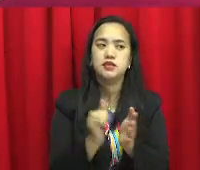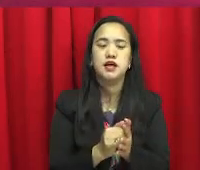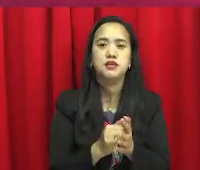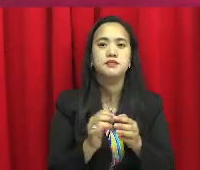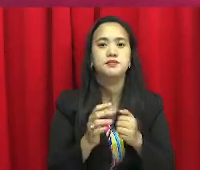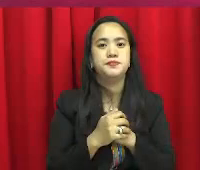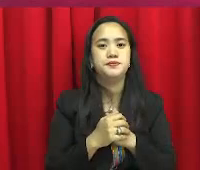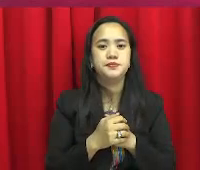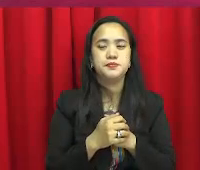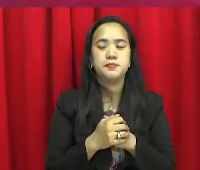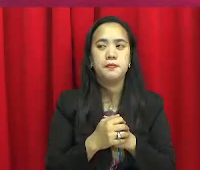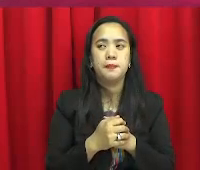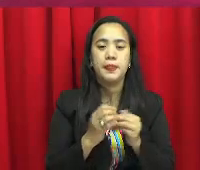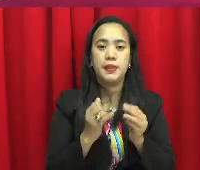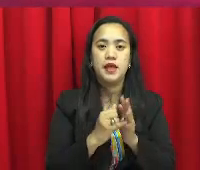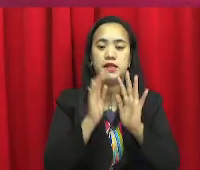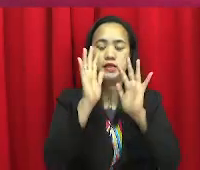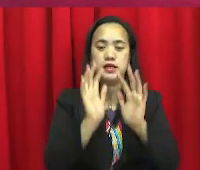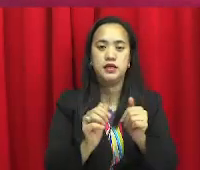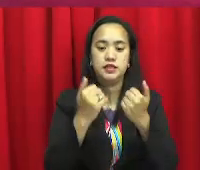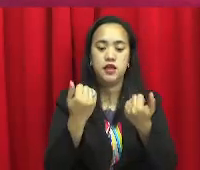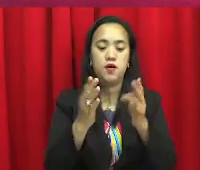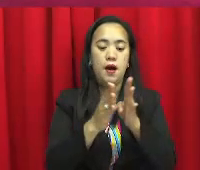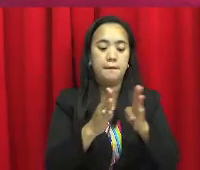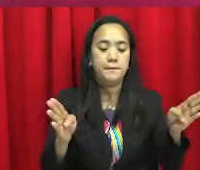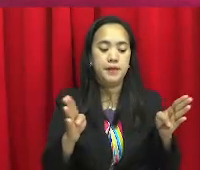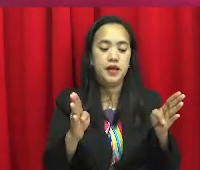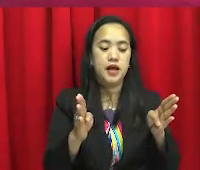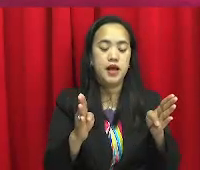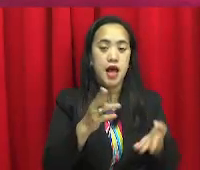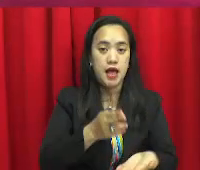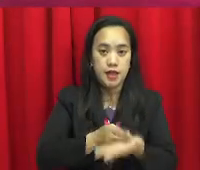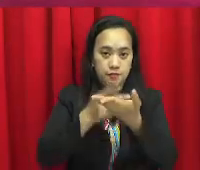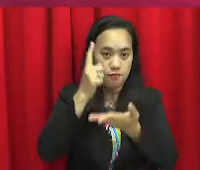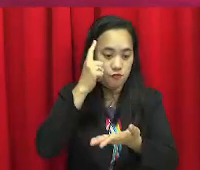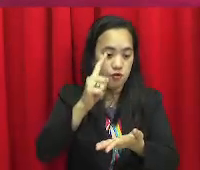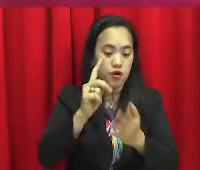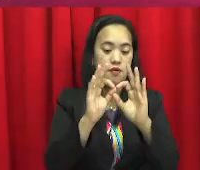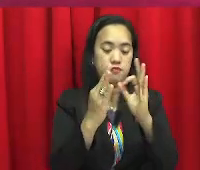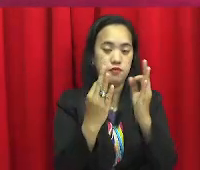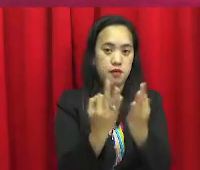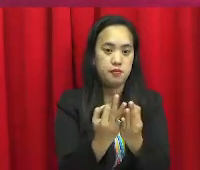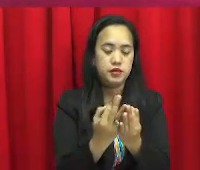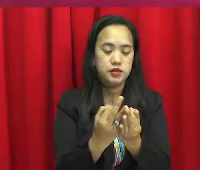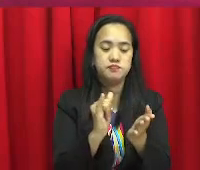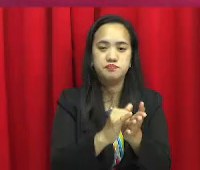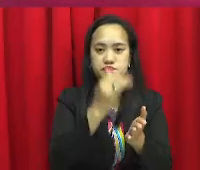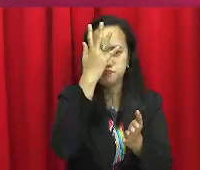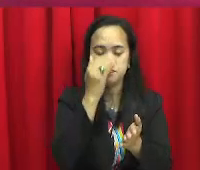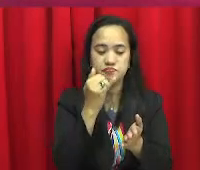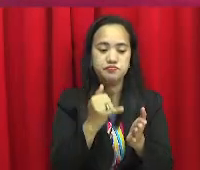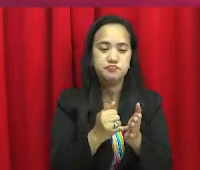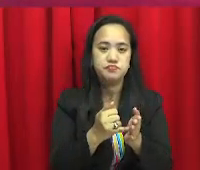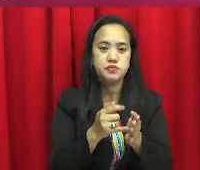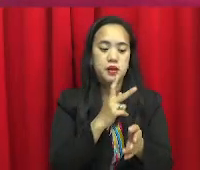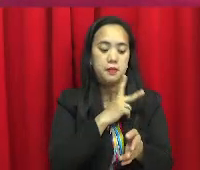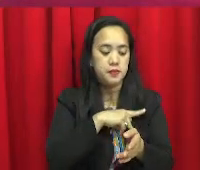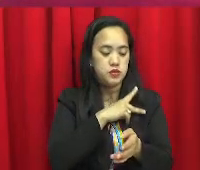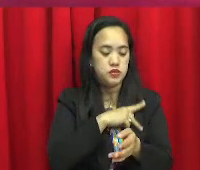talagang malaki ang naitutulong nito, no, sa pamilya. Lalo na minsan pag may nagme-message po sa akin personal